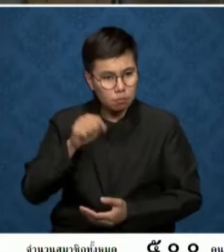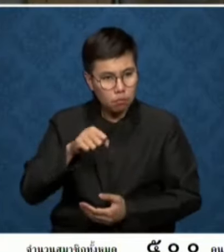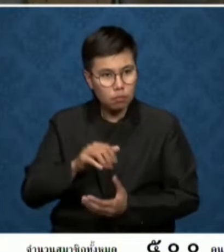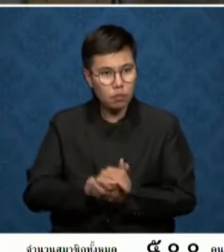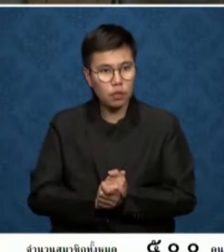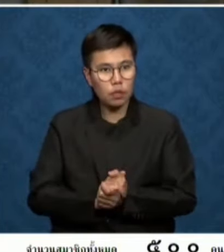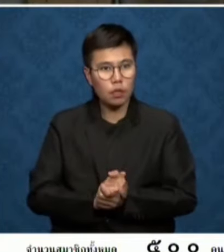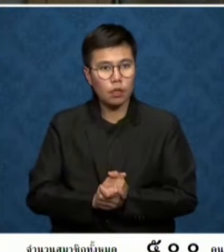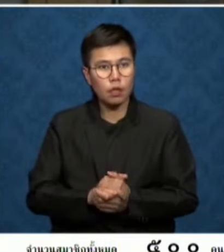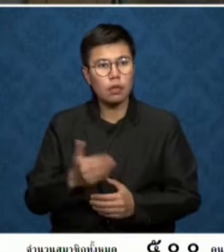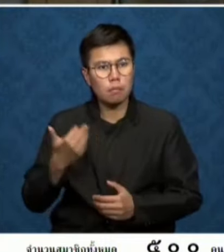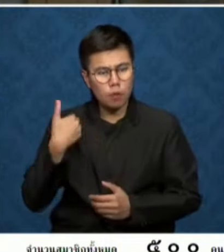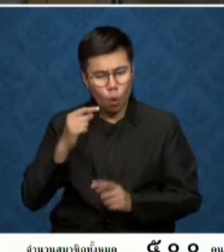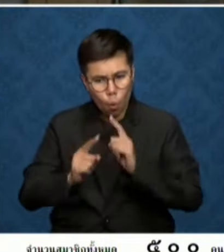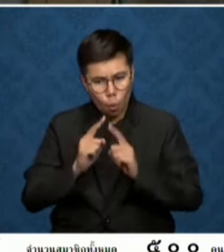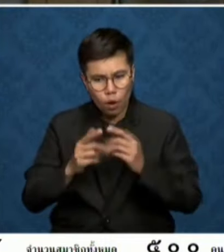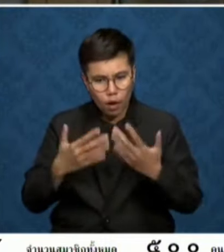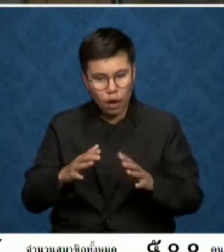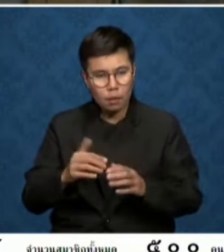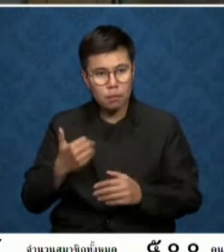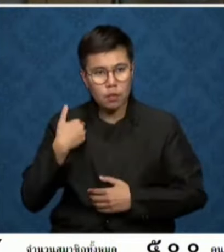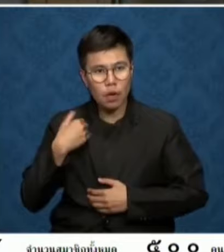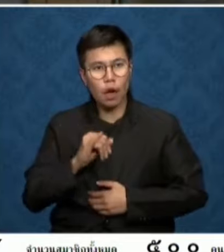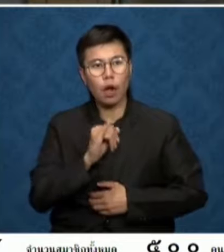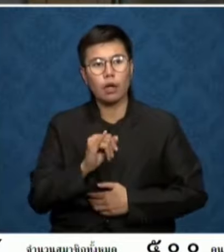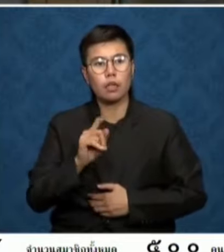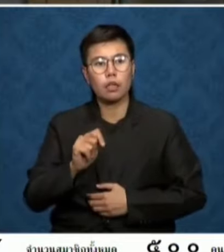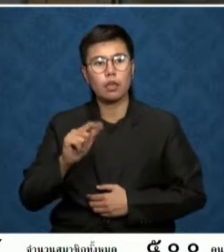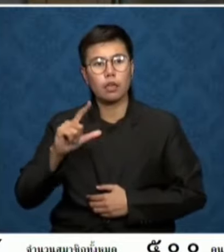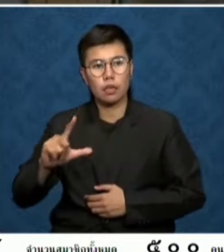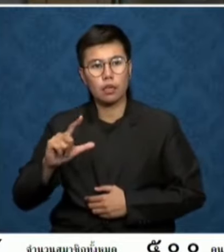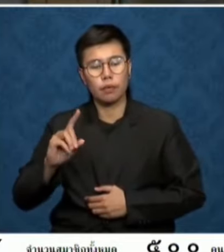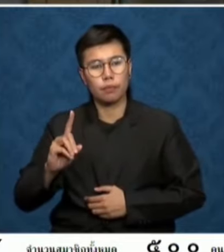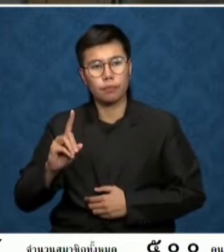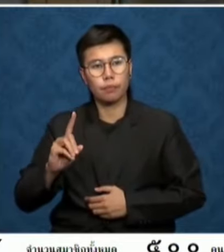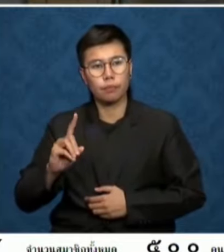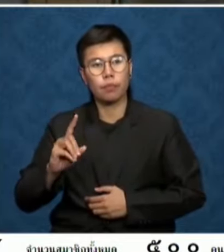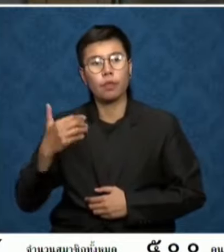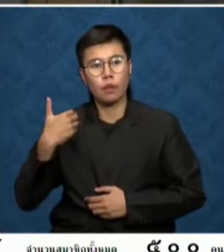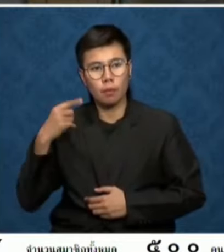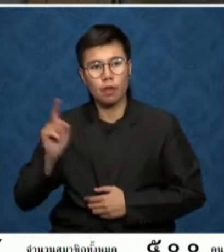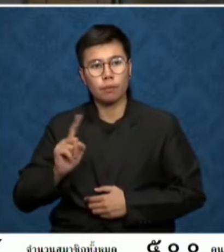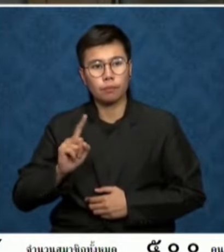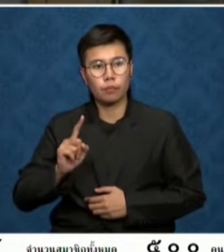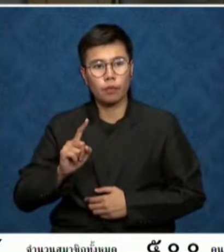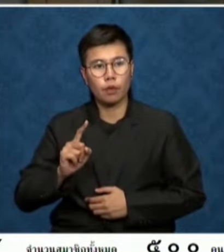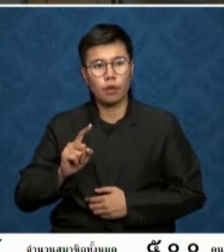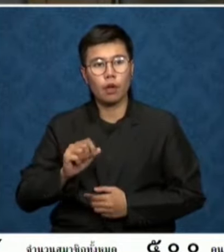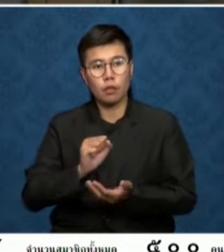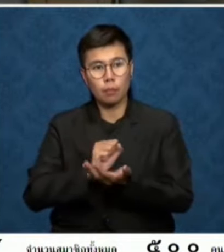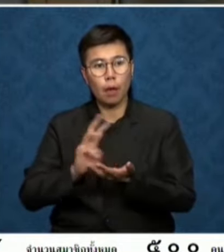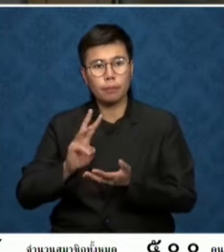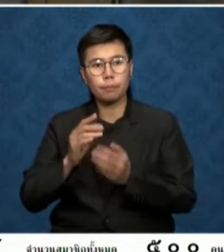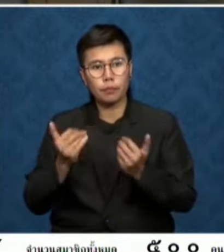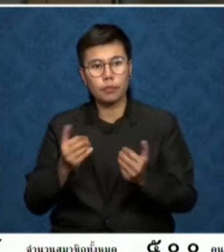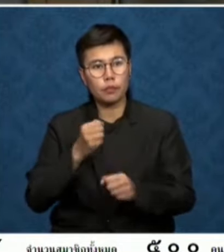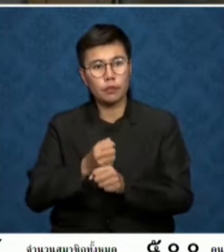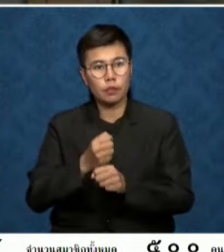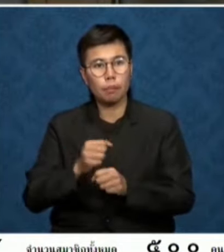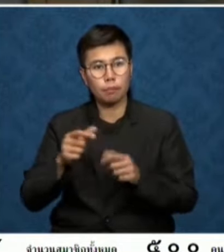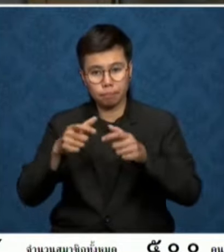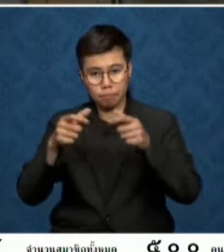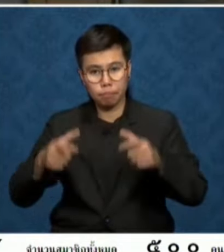บนี้ปุ๊บครับสิ่งที่เกิดขึ้นคือทาง ITD นะครับหรือสถาบันนี้ก็ได้มีการทำอีกรูปแบบหนึ่งขึ้นมาท่